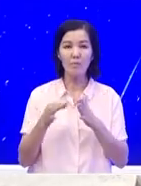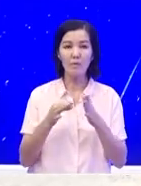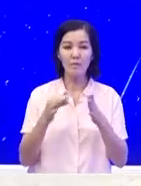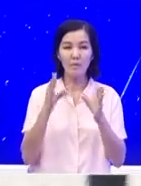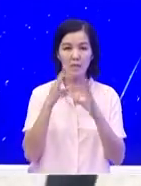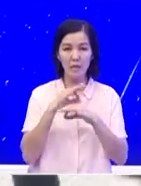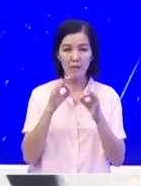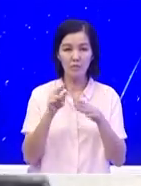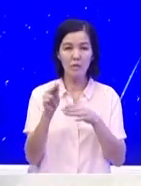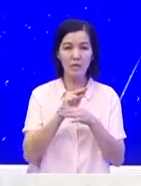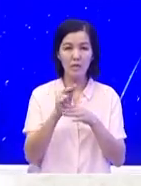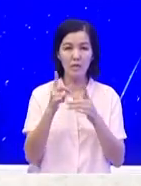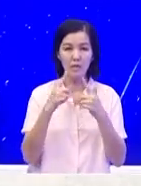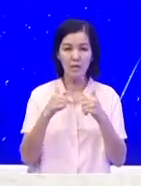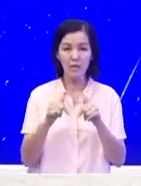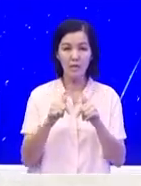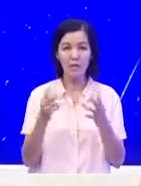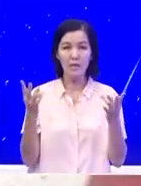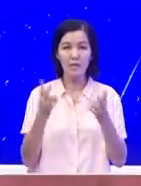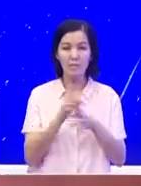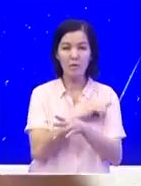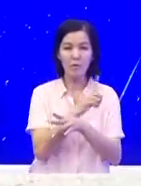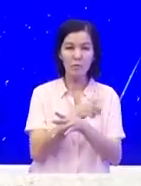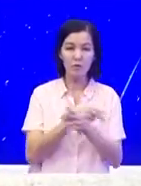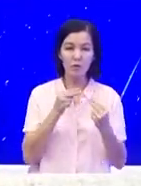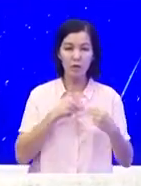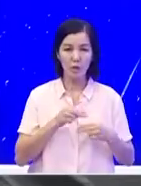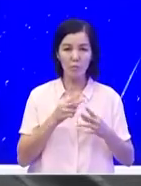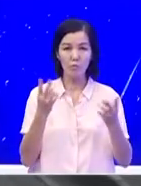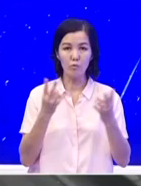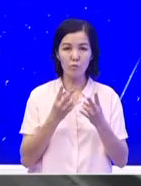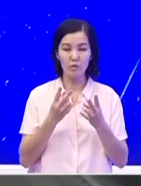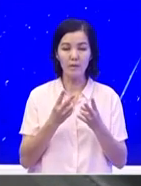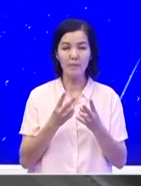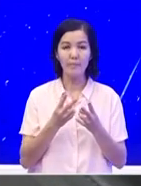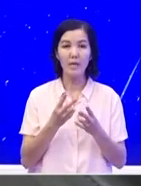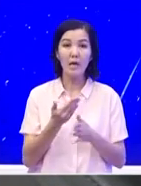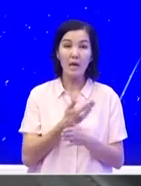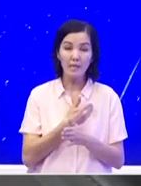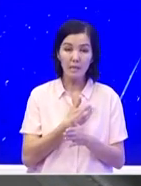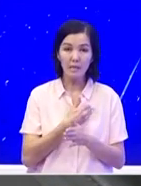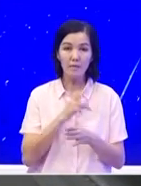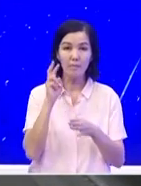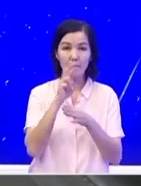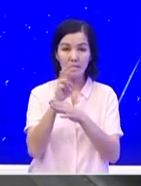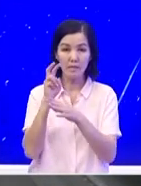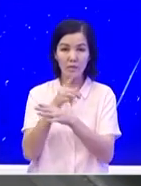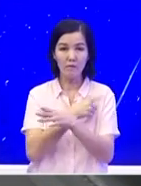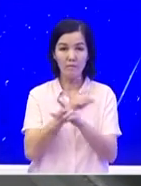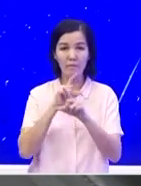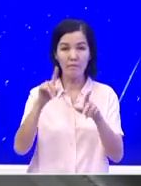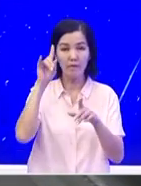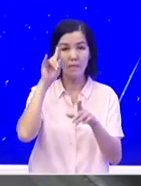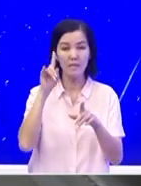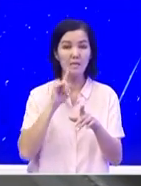диагностики, лечения и организации, где необходимо усилить работу. Хотелось бы отметить, что при посещении всех клиник в Казахстане,